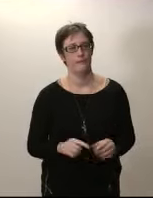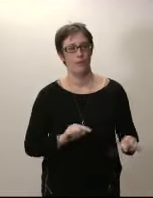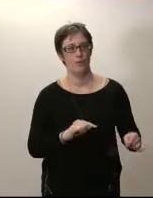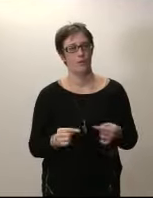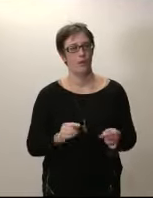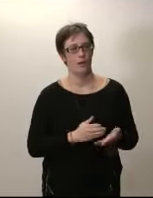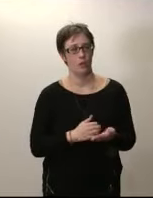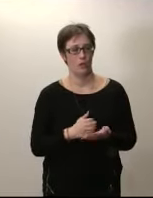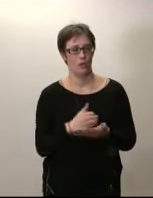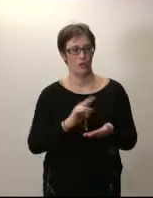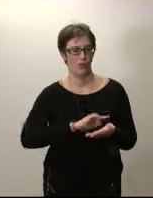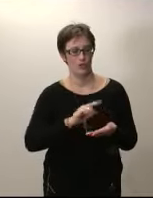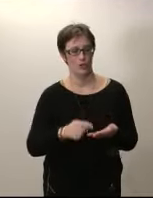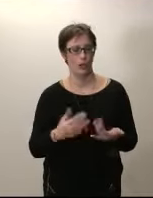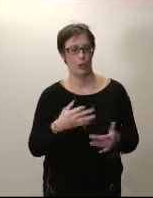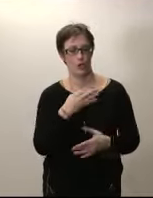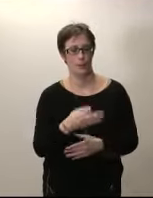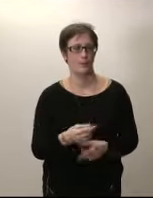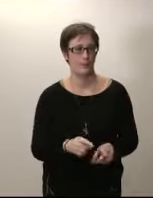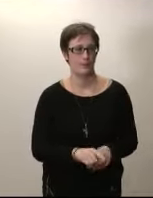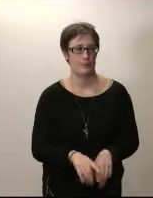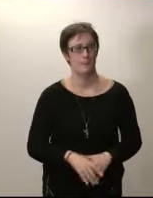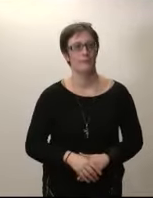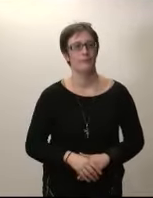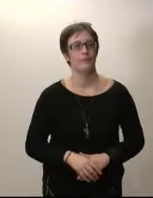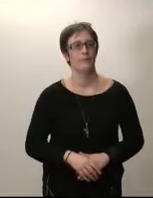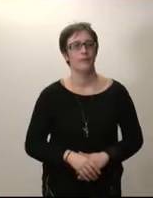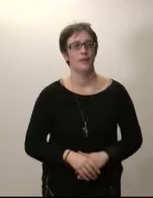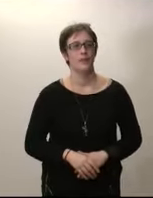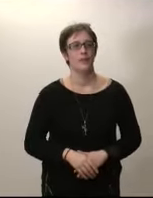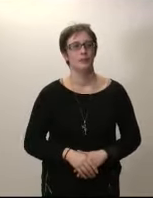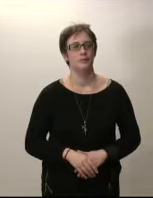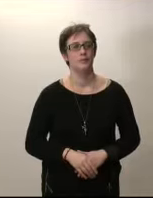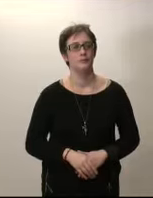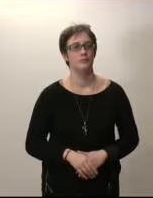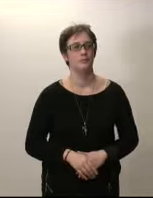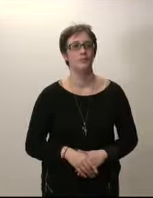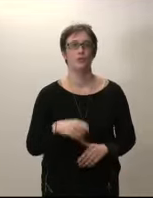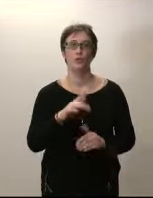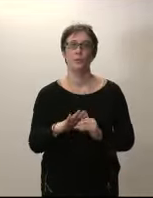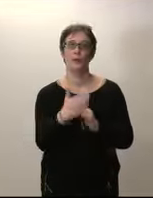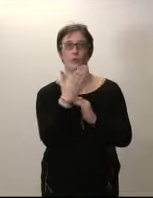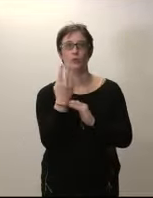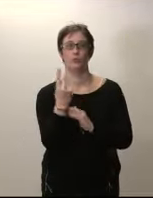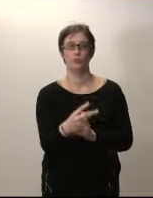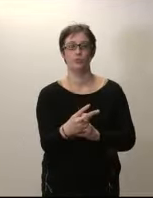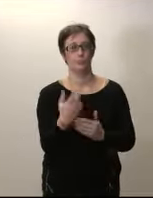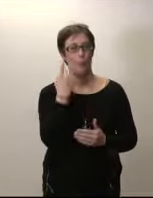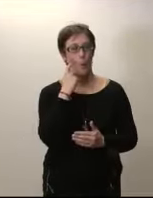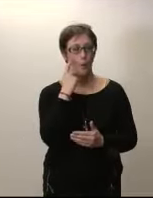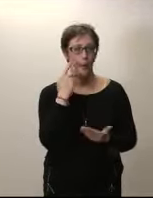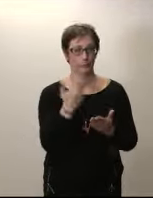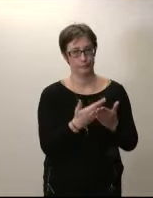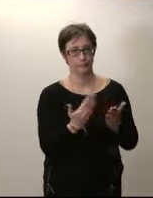d'orientation budgétaire. Donc, quelques remarques par rapport à votre présentation, Monsieur l'adjoint aux finances. D'abord, sur